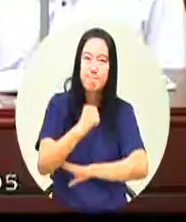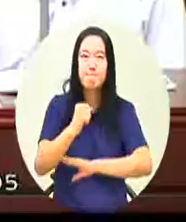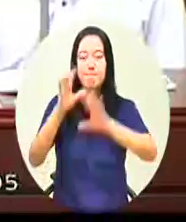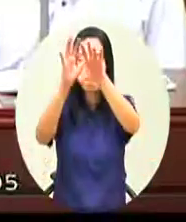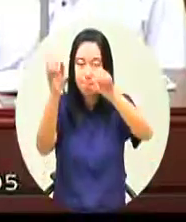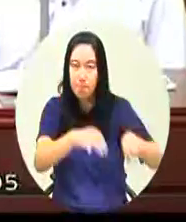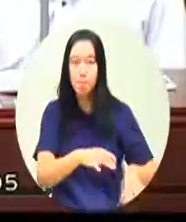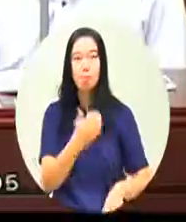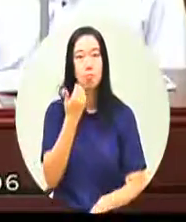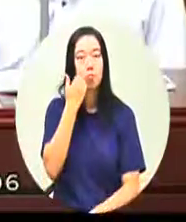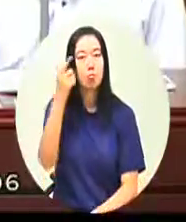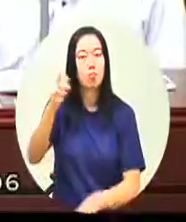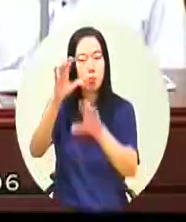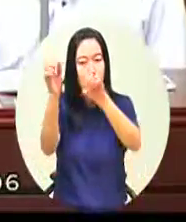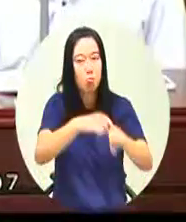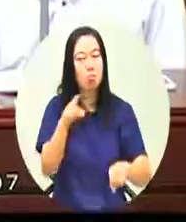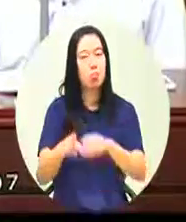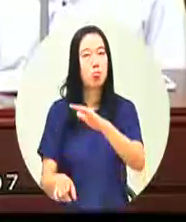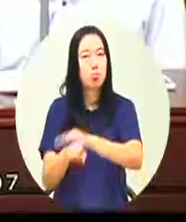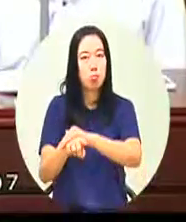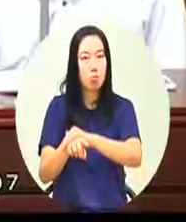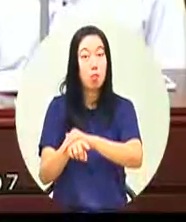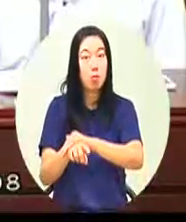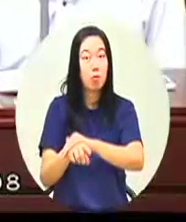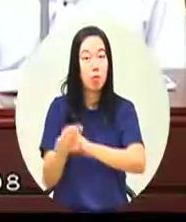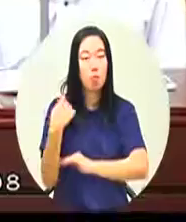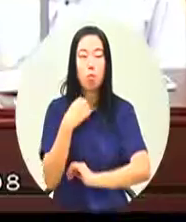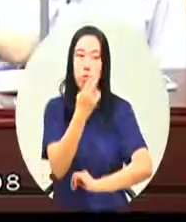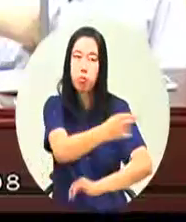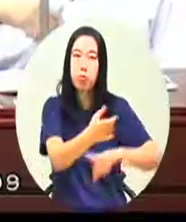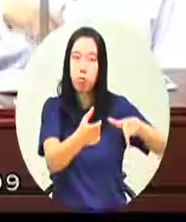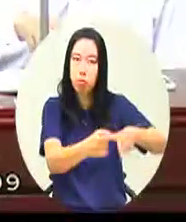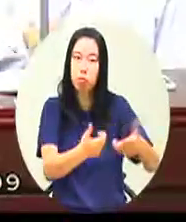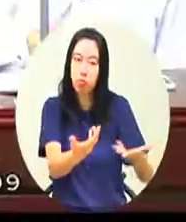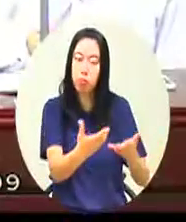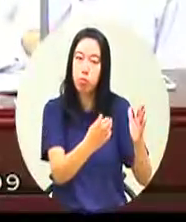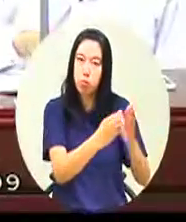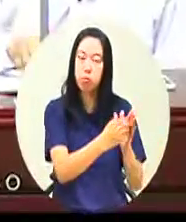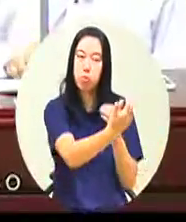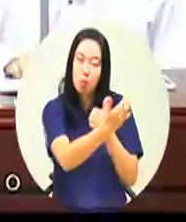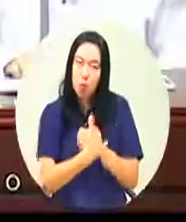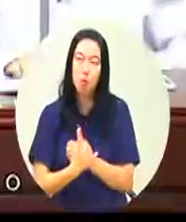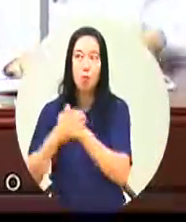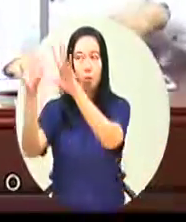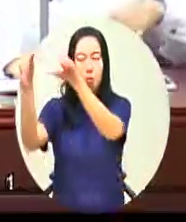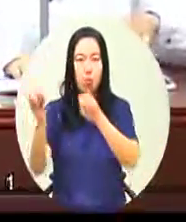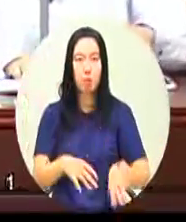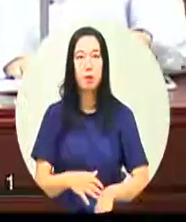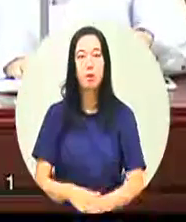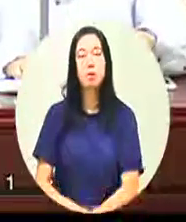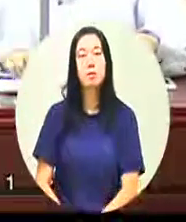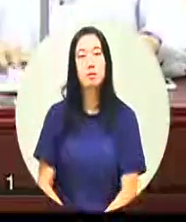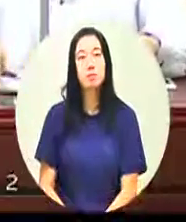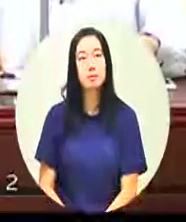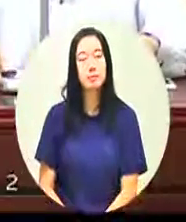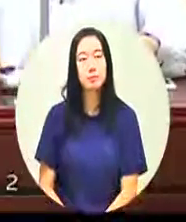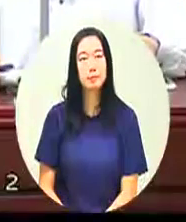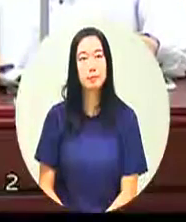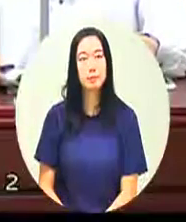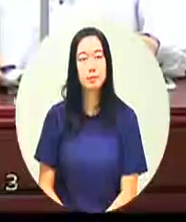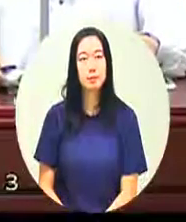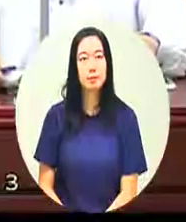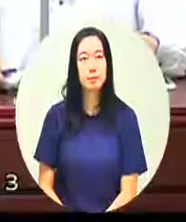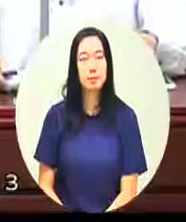他不拆，有他的一个违建，这个部分我们会请公务局这边来协助配合去执行。那当然我